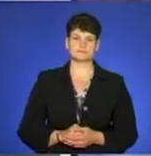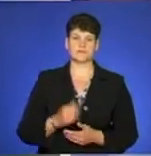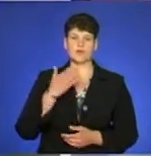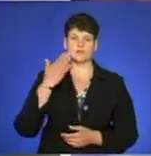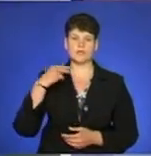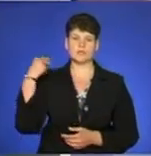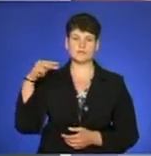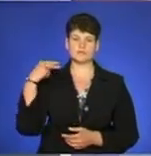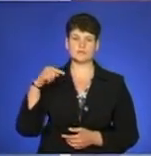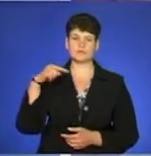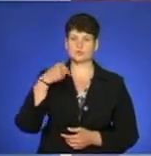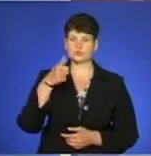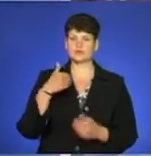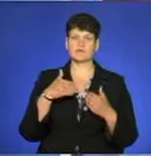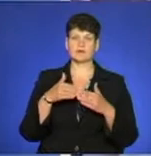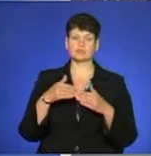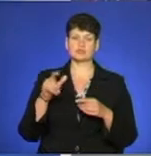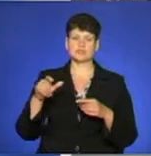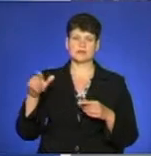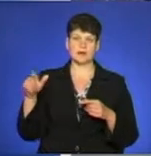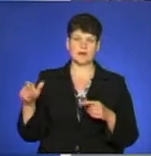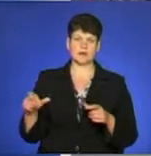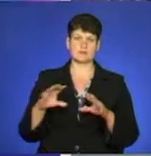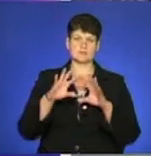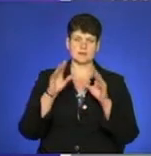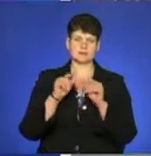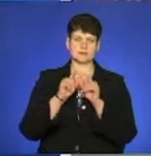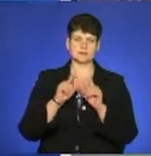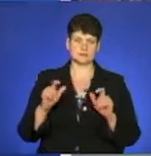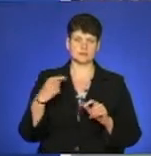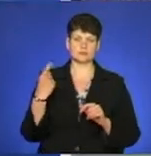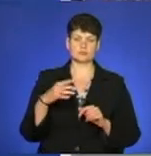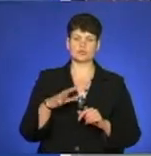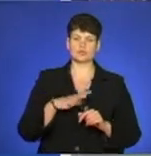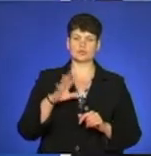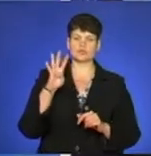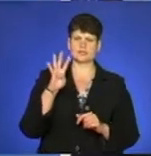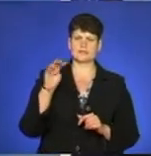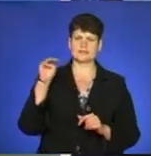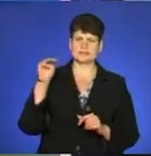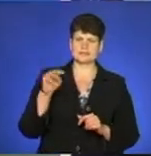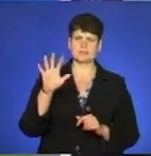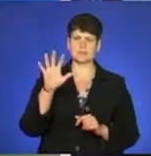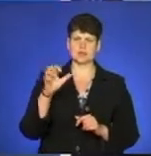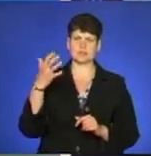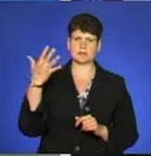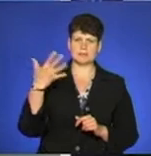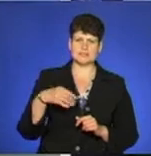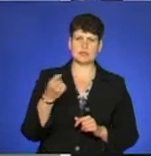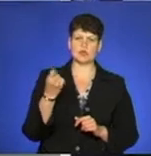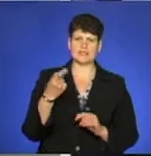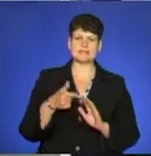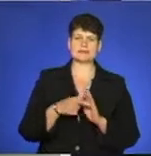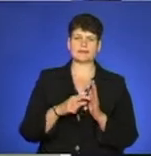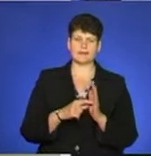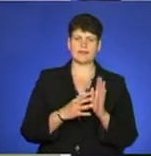Останній дзвоник. Цьогоріч випускниками загальноосвітніх навчальних закладів області стали 4550 11-класників